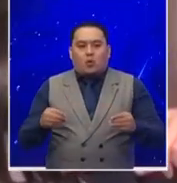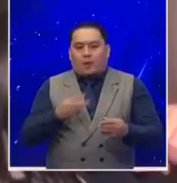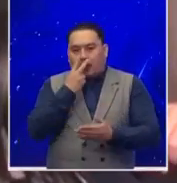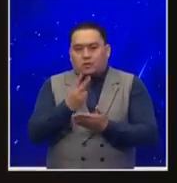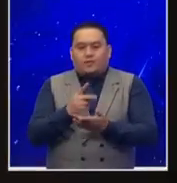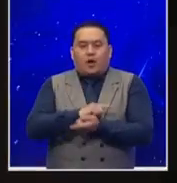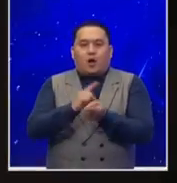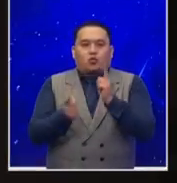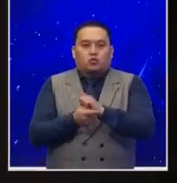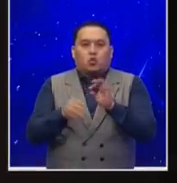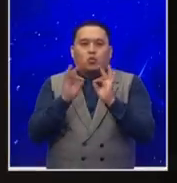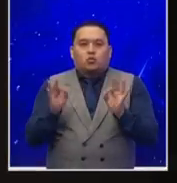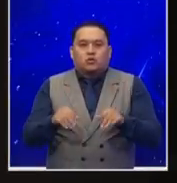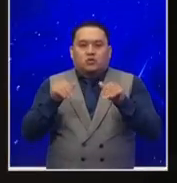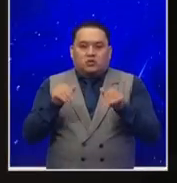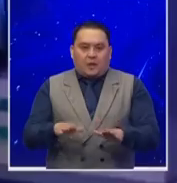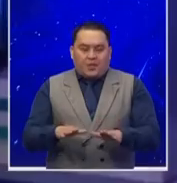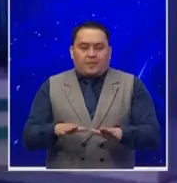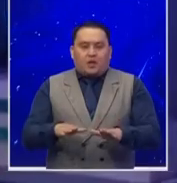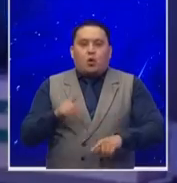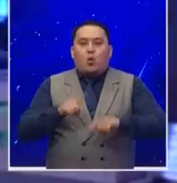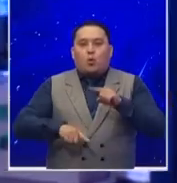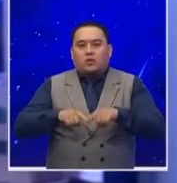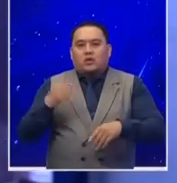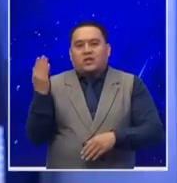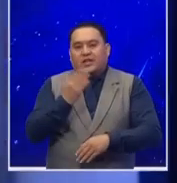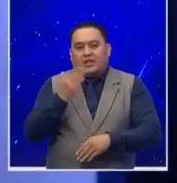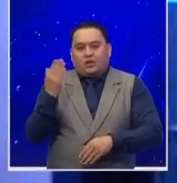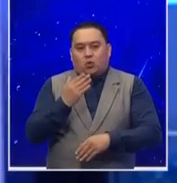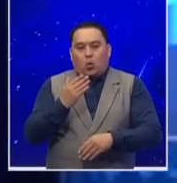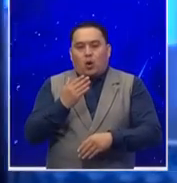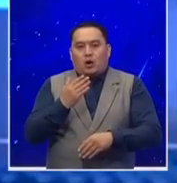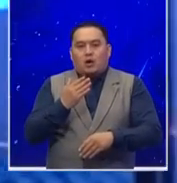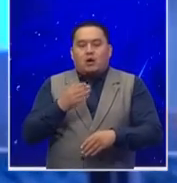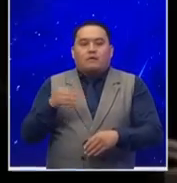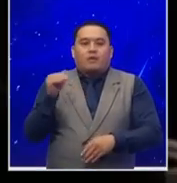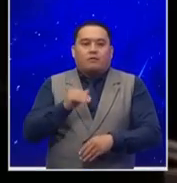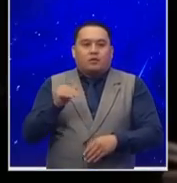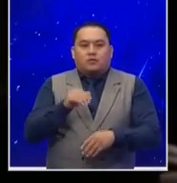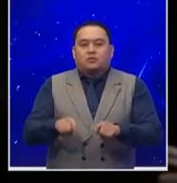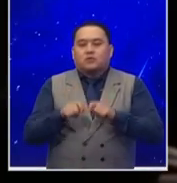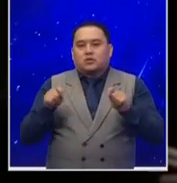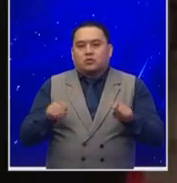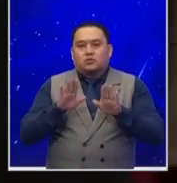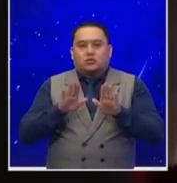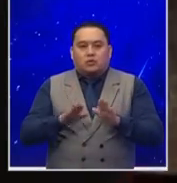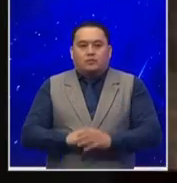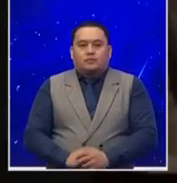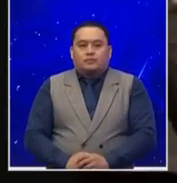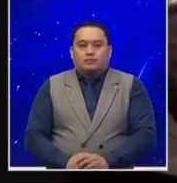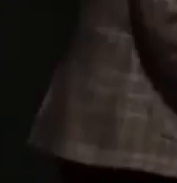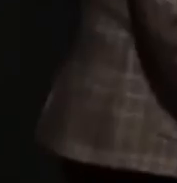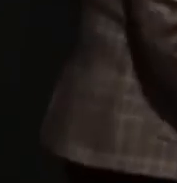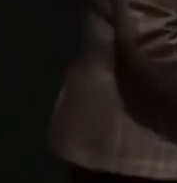күзге ауыстыруы туралы шешім қабылдады. Ал отандық кино өндірушілер картиналары ақпаннан кейін жарыққа шығады екен. Топтаманы